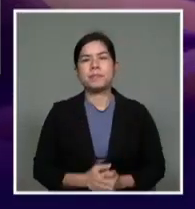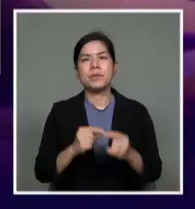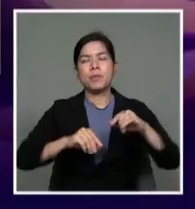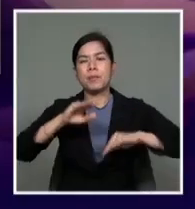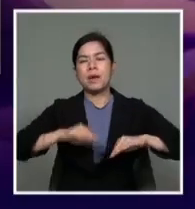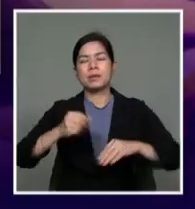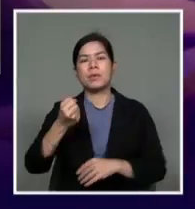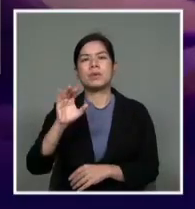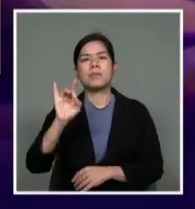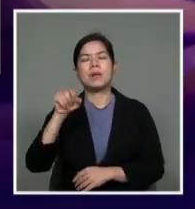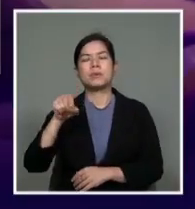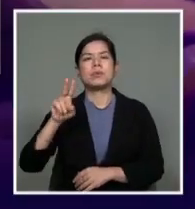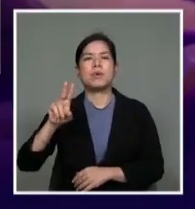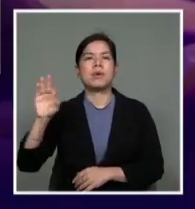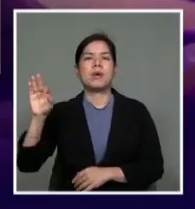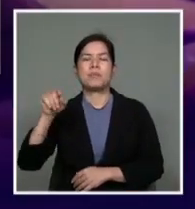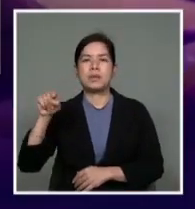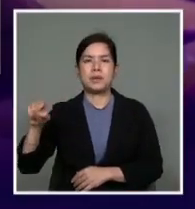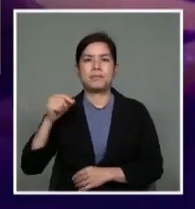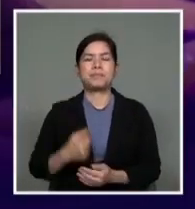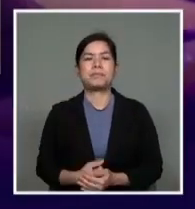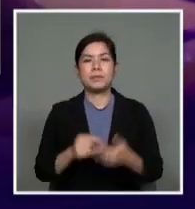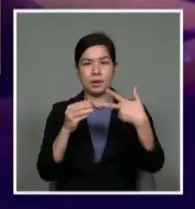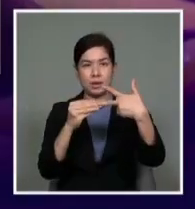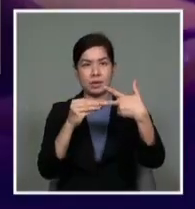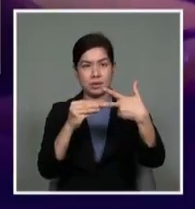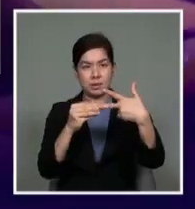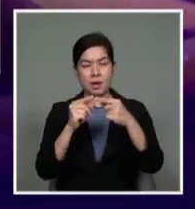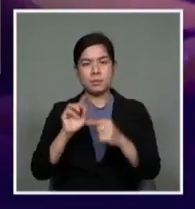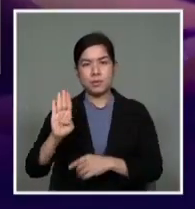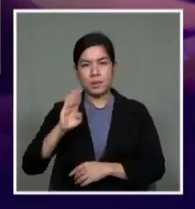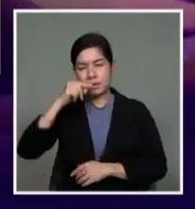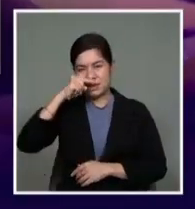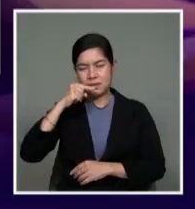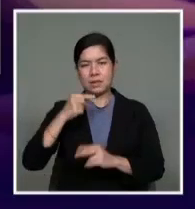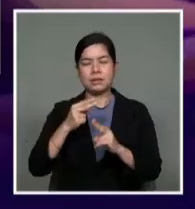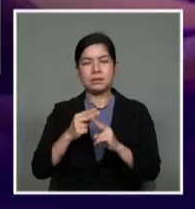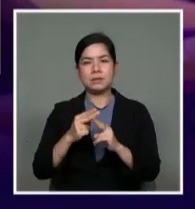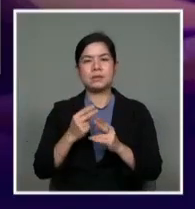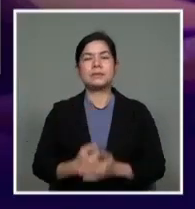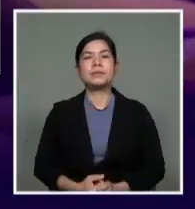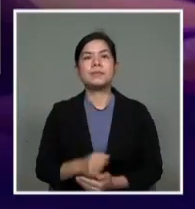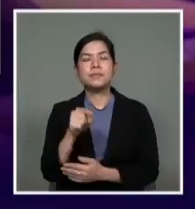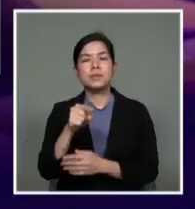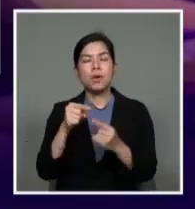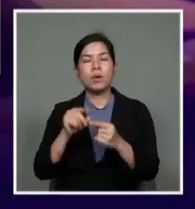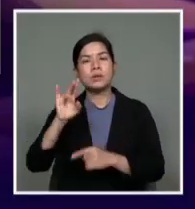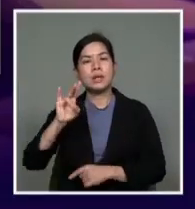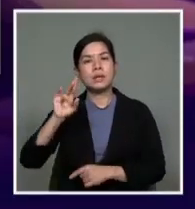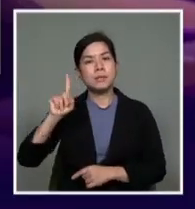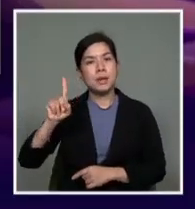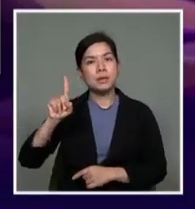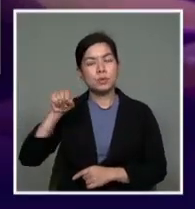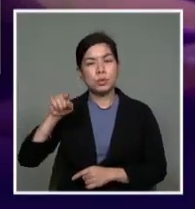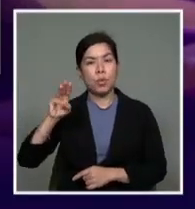เป็น 18.29% นะคะส่วนบริษัทไทย NVDR ถือหุ้นประมาณ71ล้านหุ้